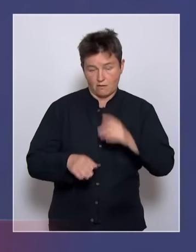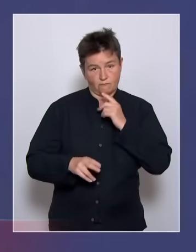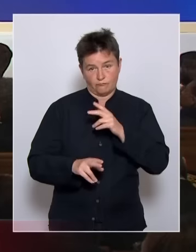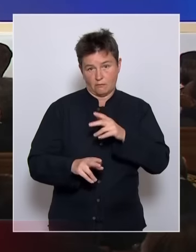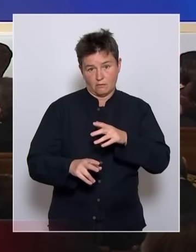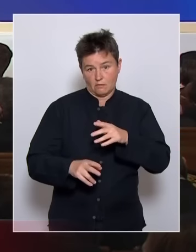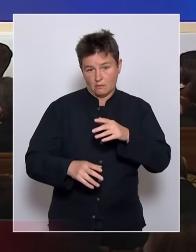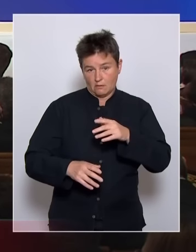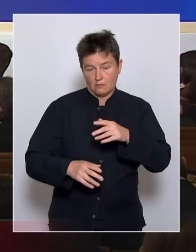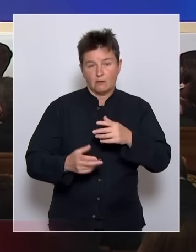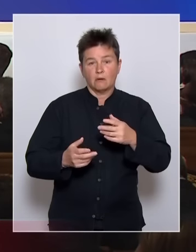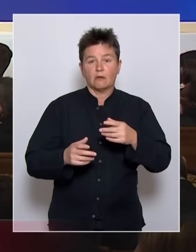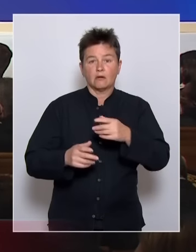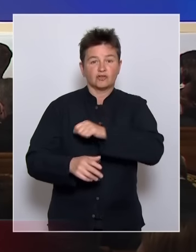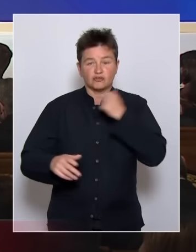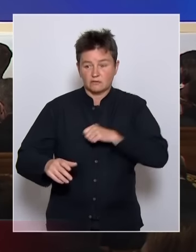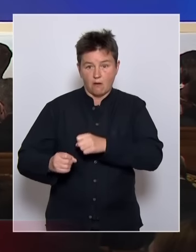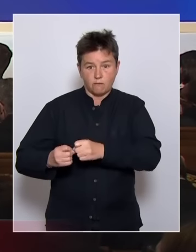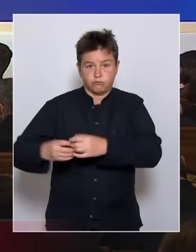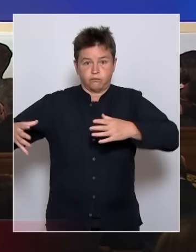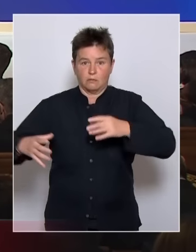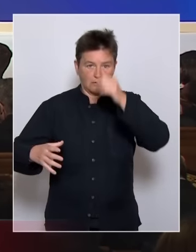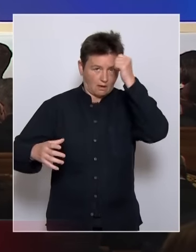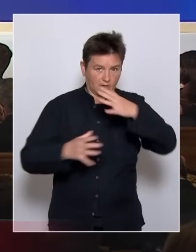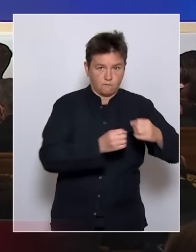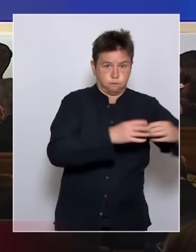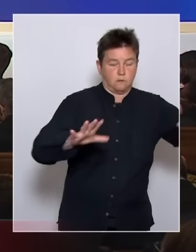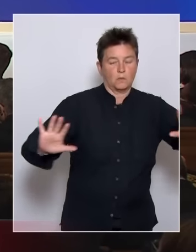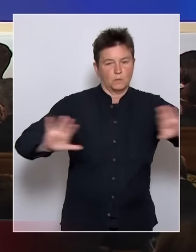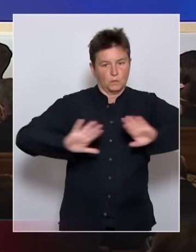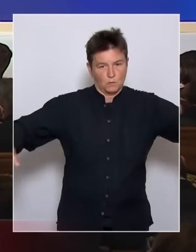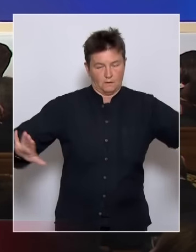à la sursubvention chinoise et à la sursubvention américaine.